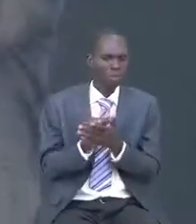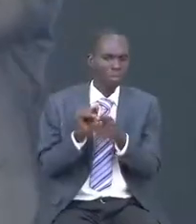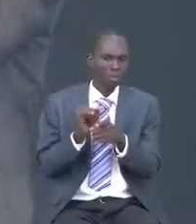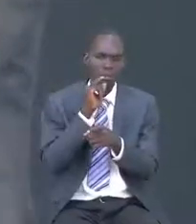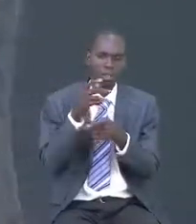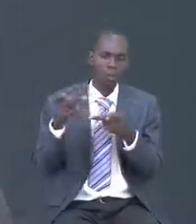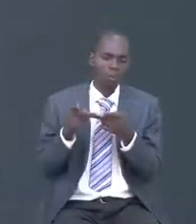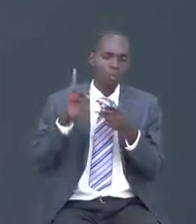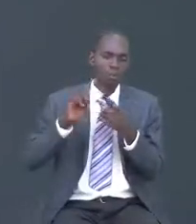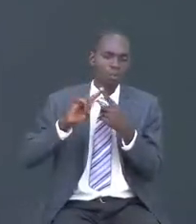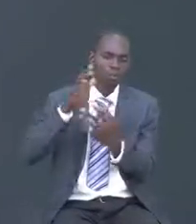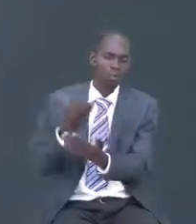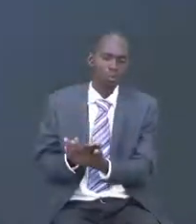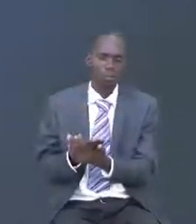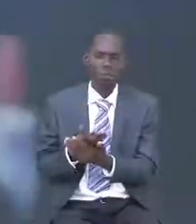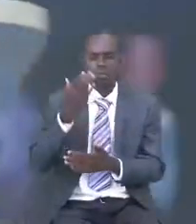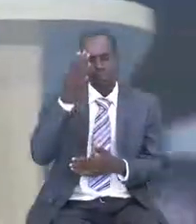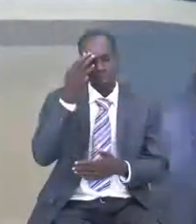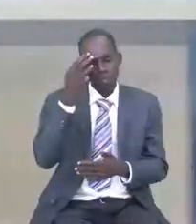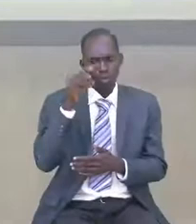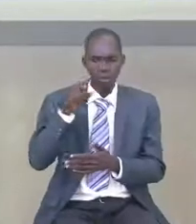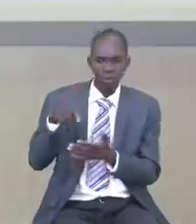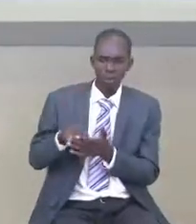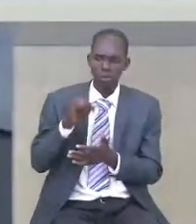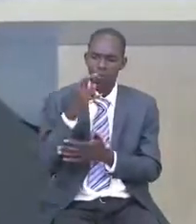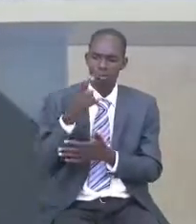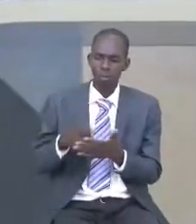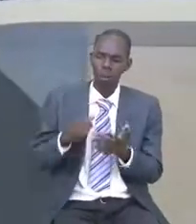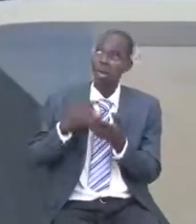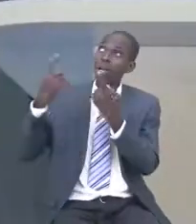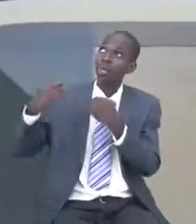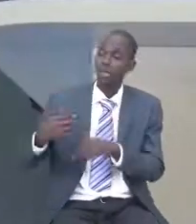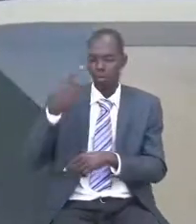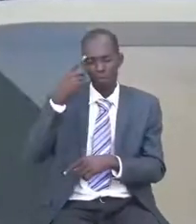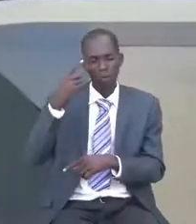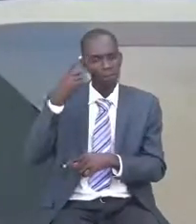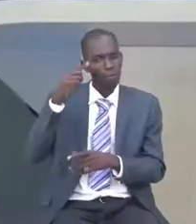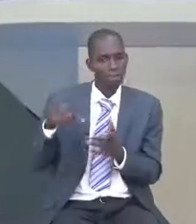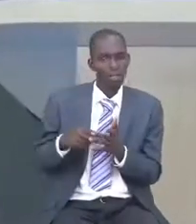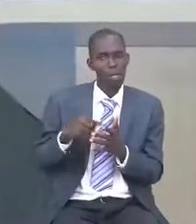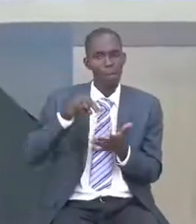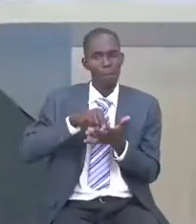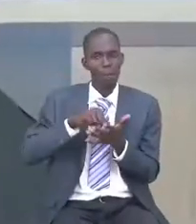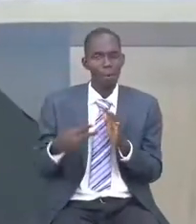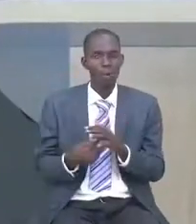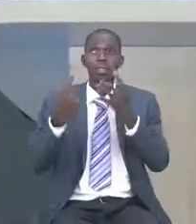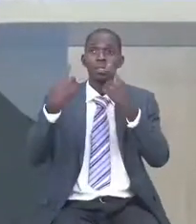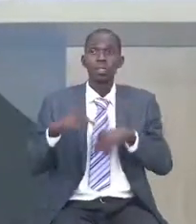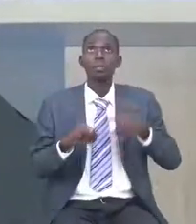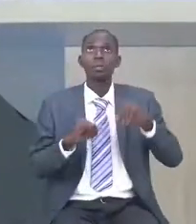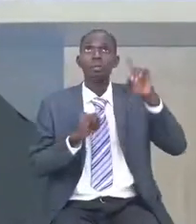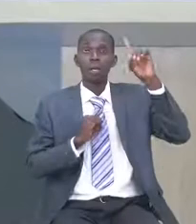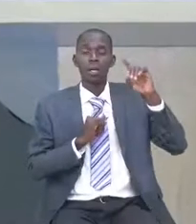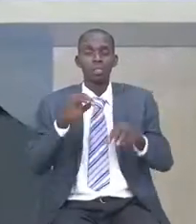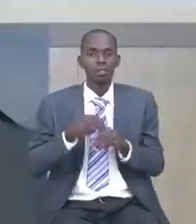destination à atteindre. Il savait, voici ce pourquoi je suis venu. C'est pour cet objectif, c'est pour cette raison que je suis